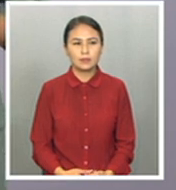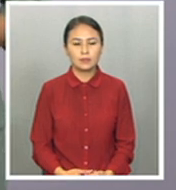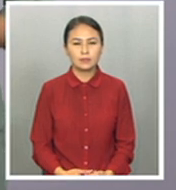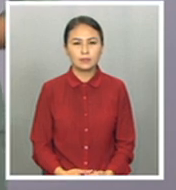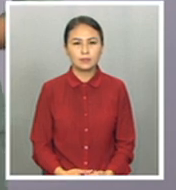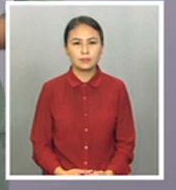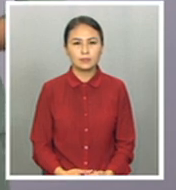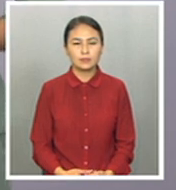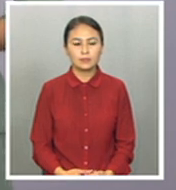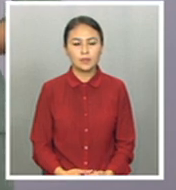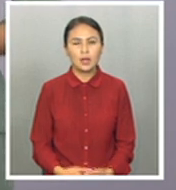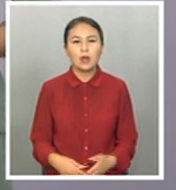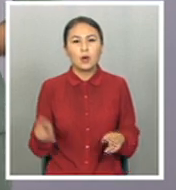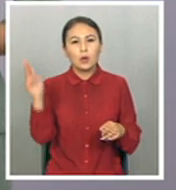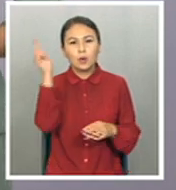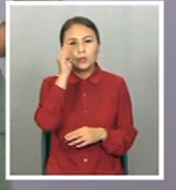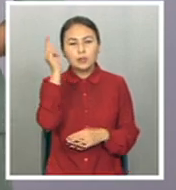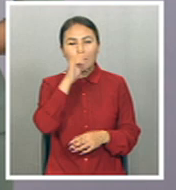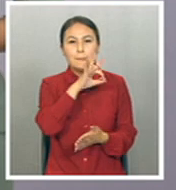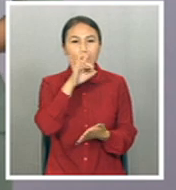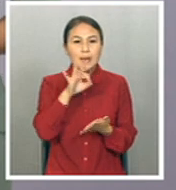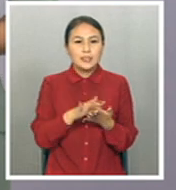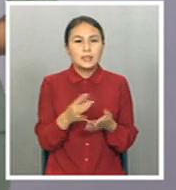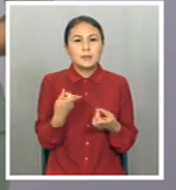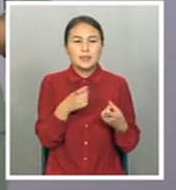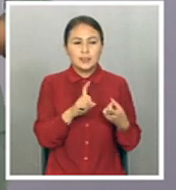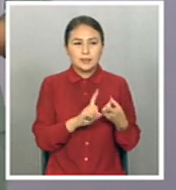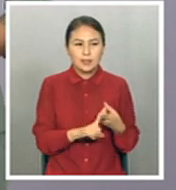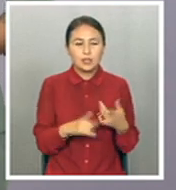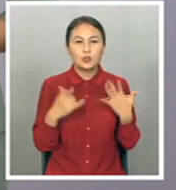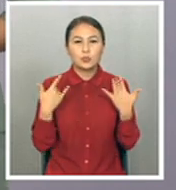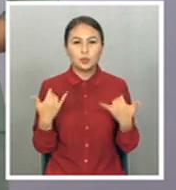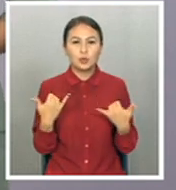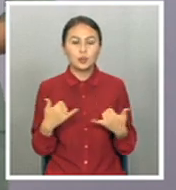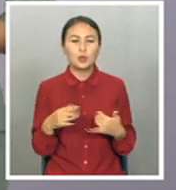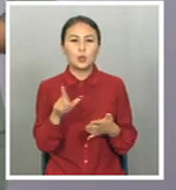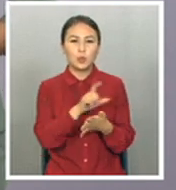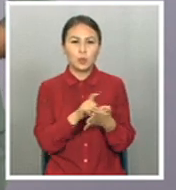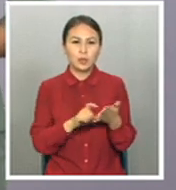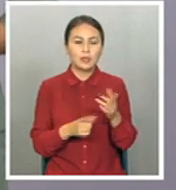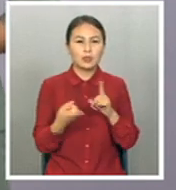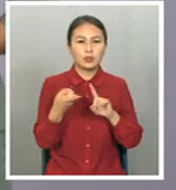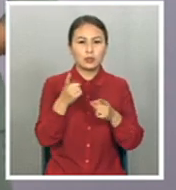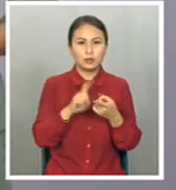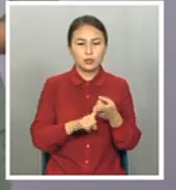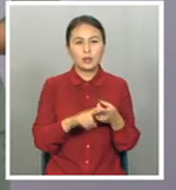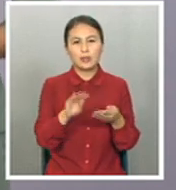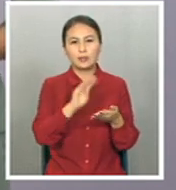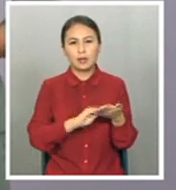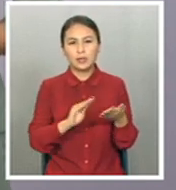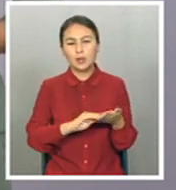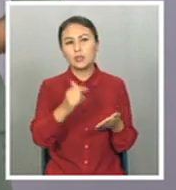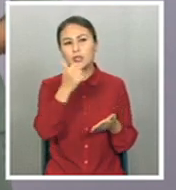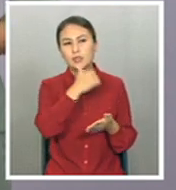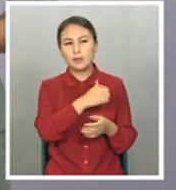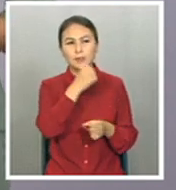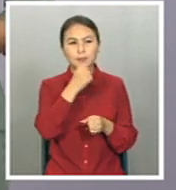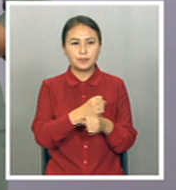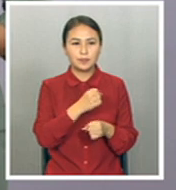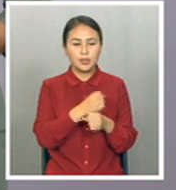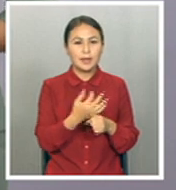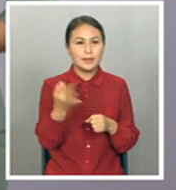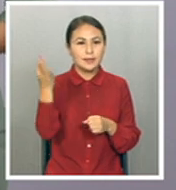жалғастырайық. Оқушылар, мақсатымызға сәйкес, бүгін өлең құрылысына талдау жасаймыз. Естеріңізде